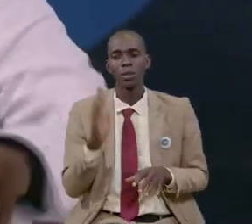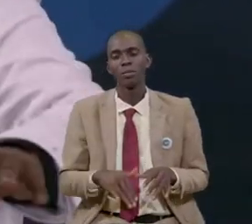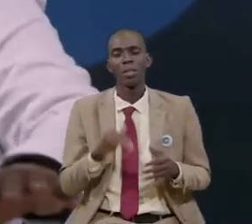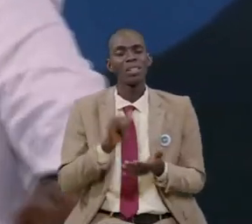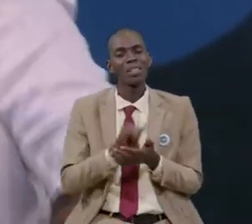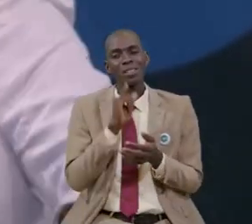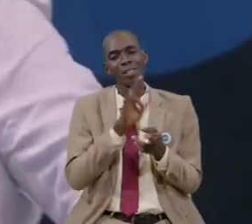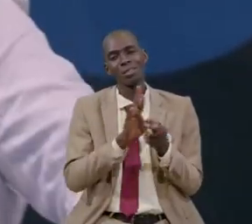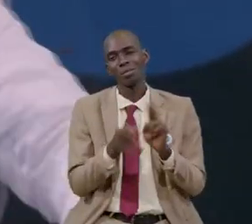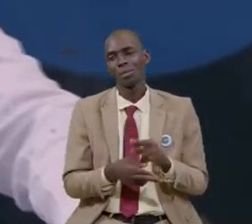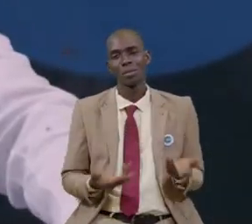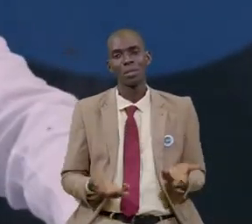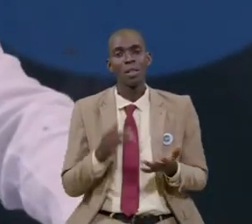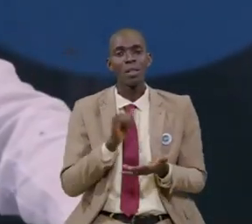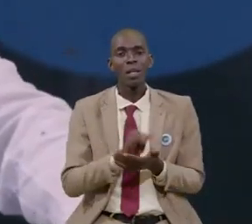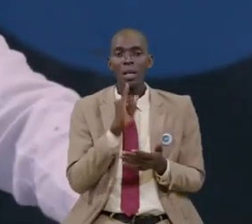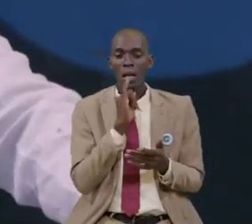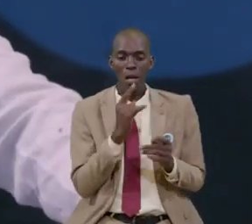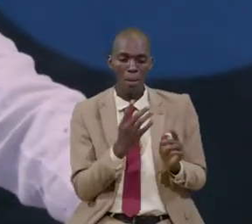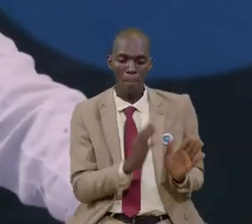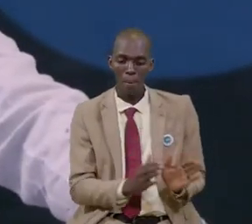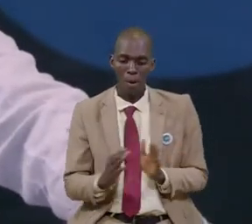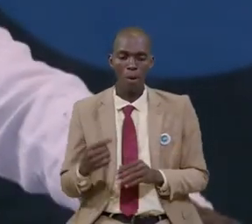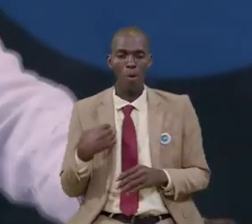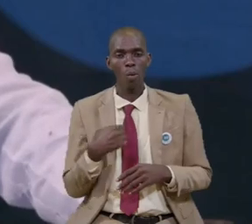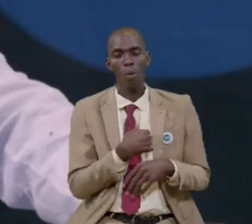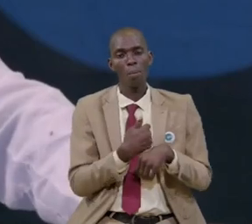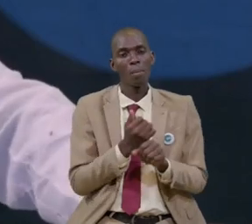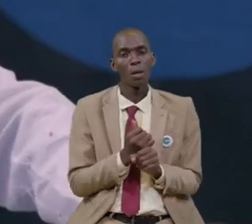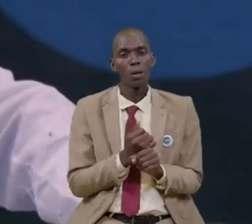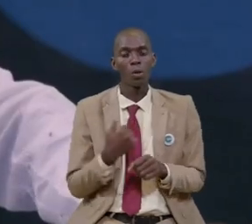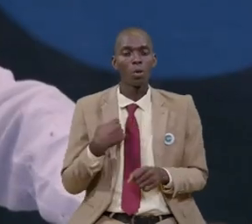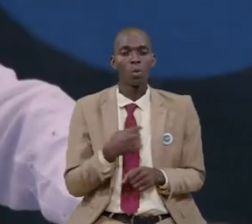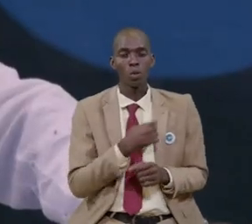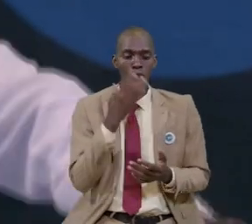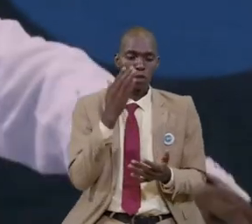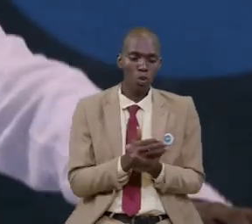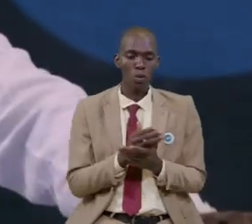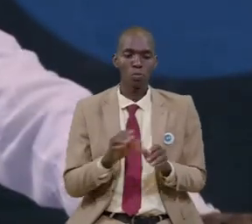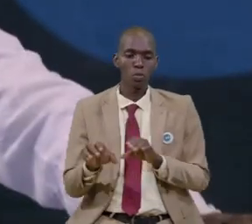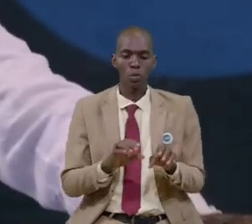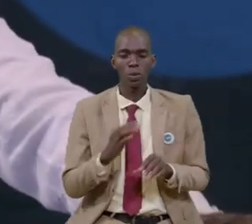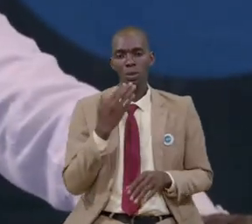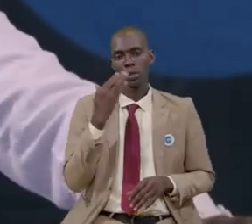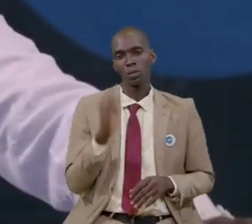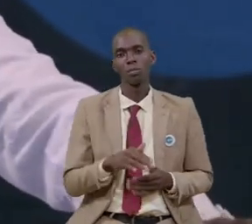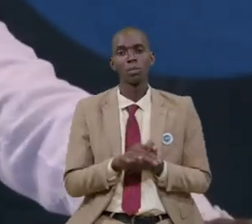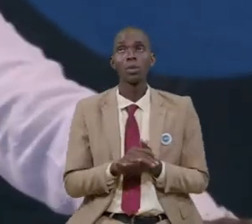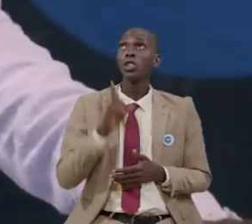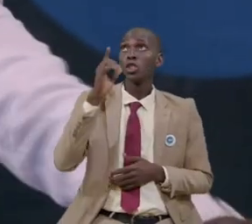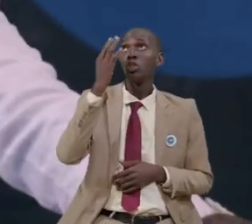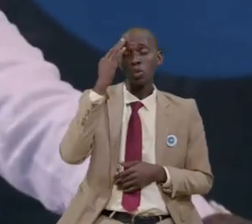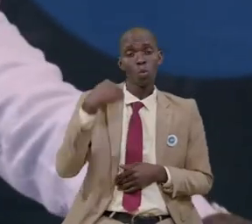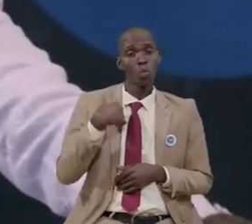repentance, c'est la préparation qu'on fait. On cesse de faire le mal. Il sait qu'on peut